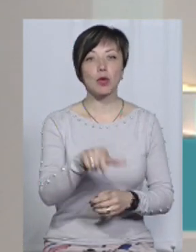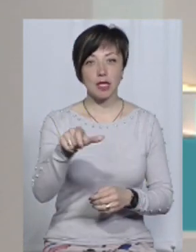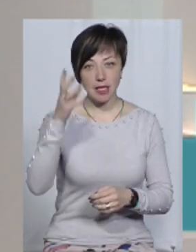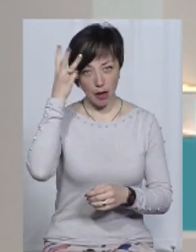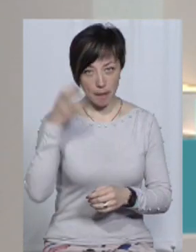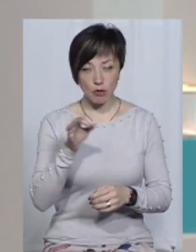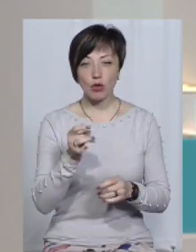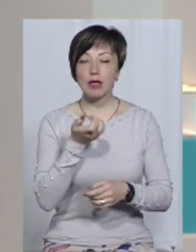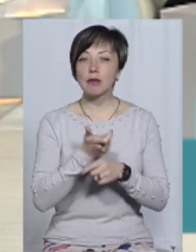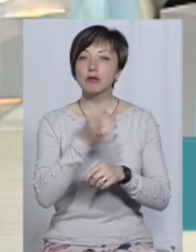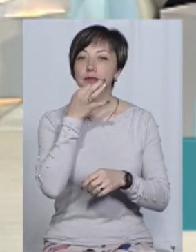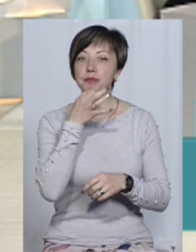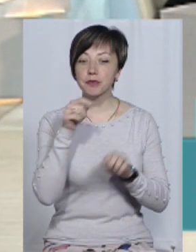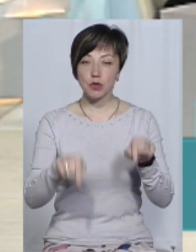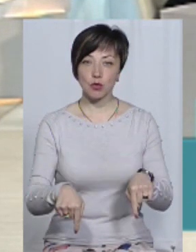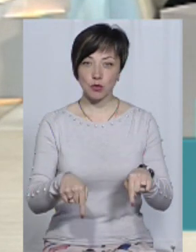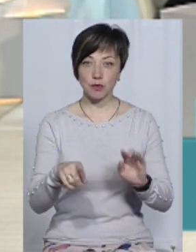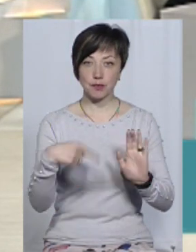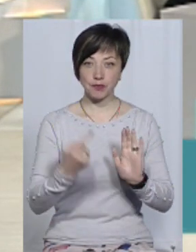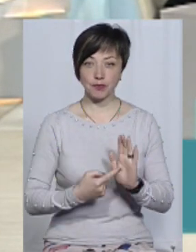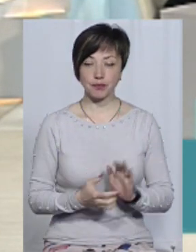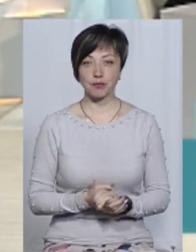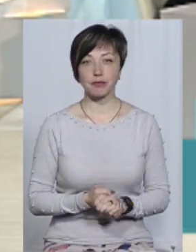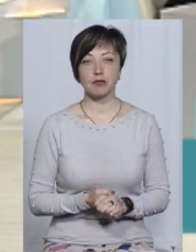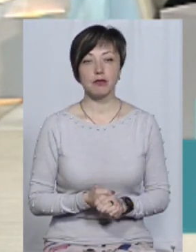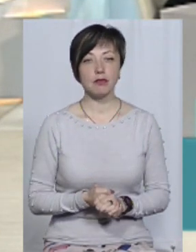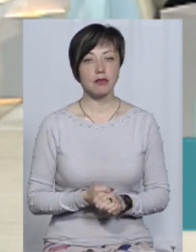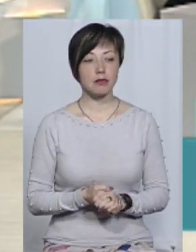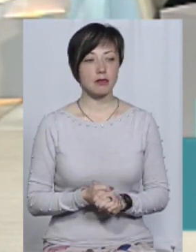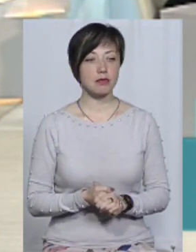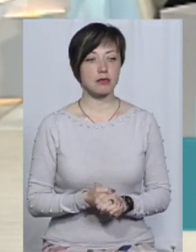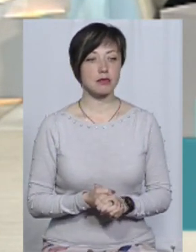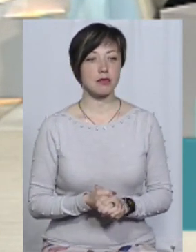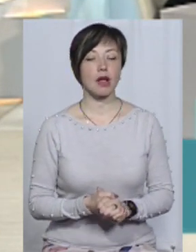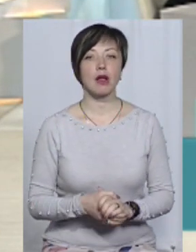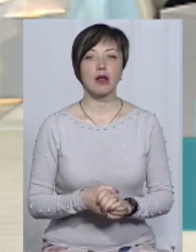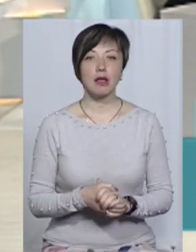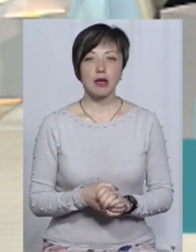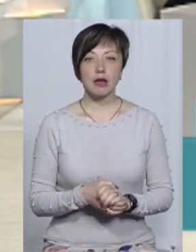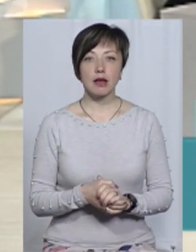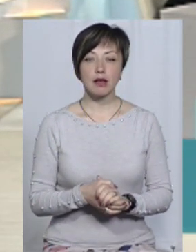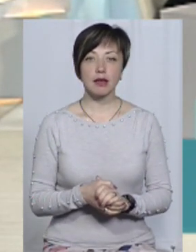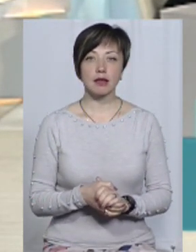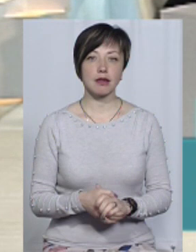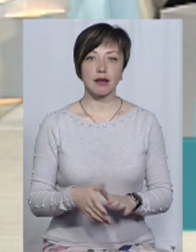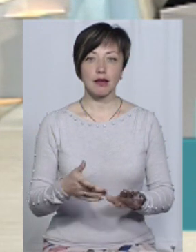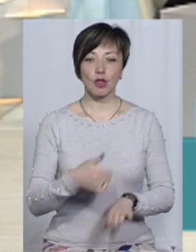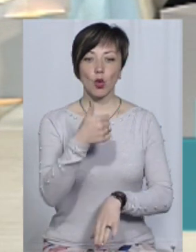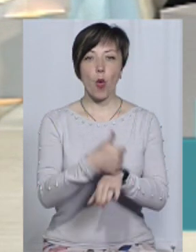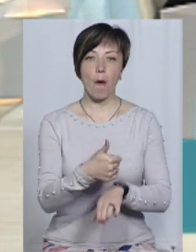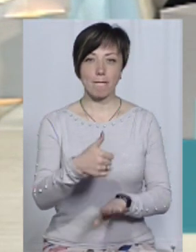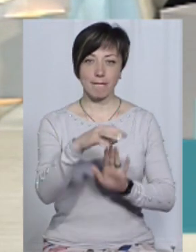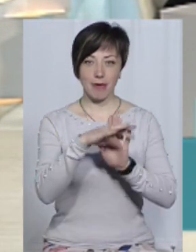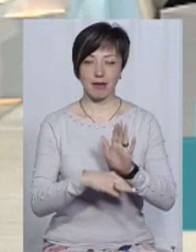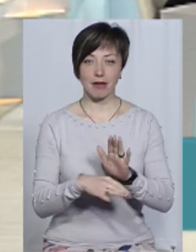на Хмельниччині що найбільше приваблює? Самих туристів? Ну, можна, я, як таки, топ, да,